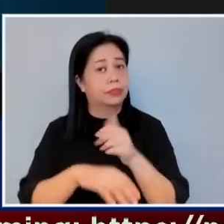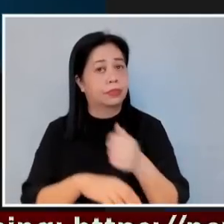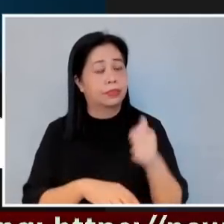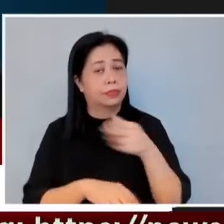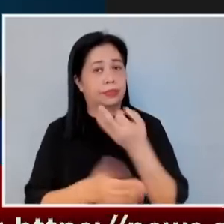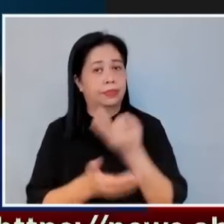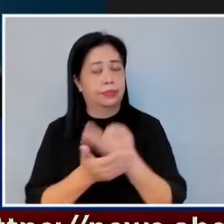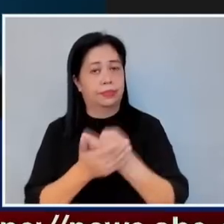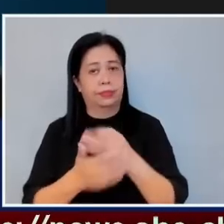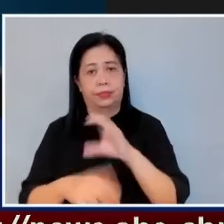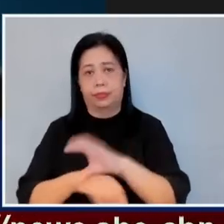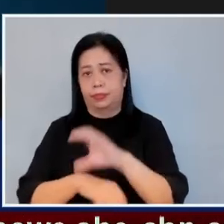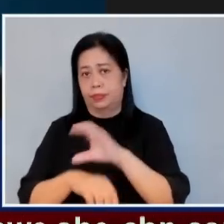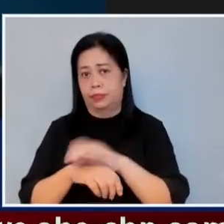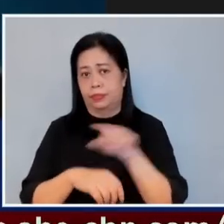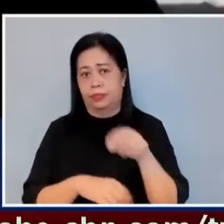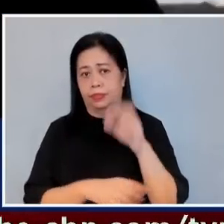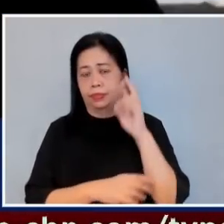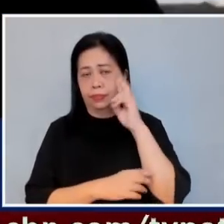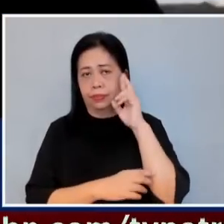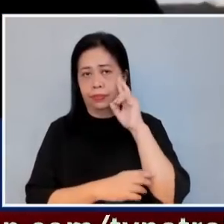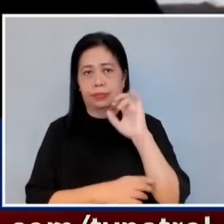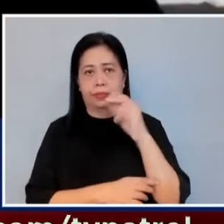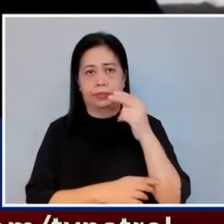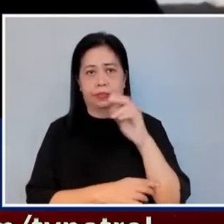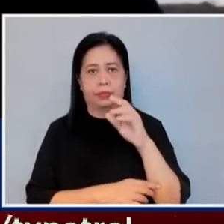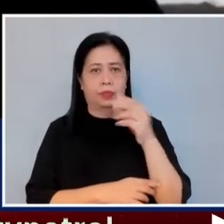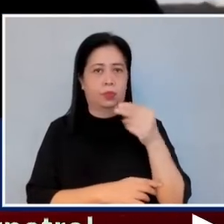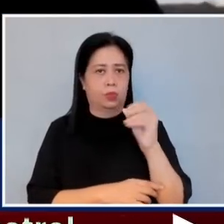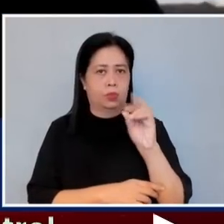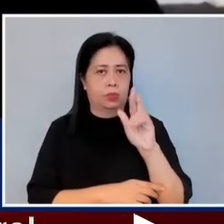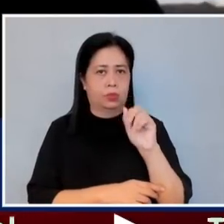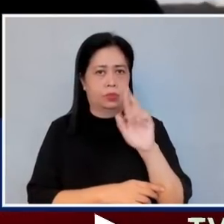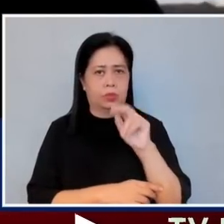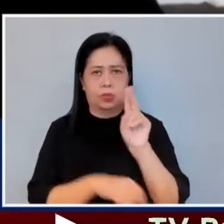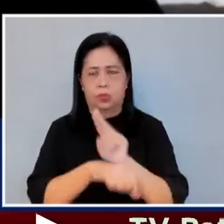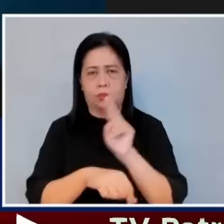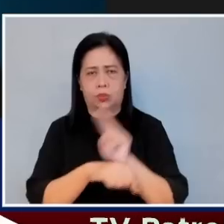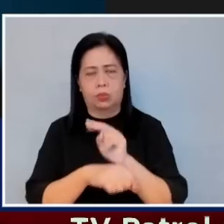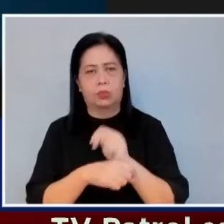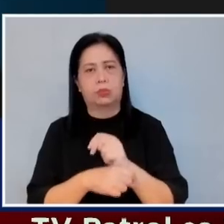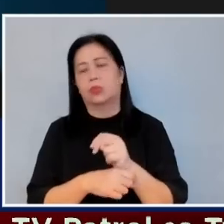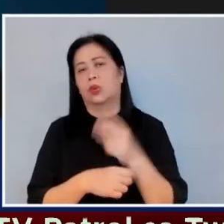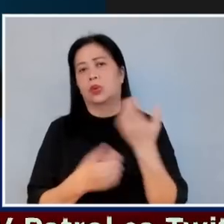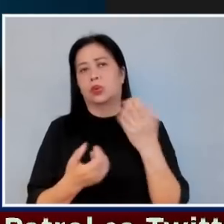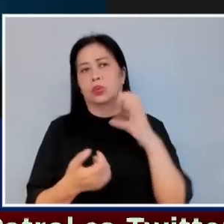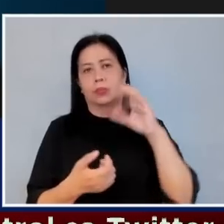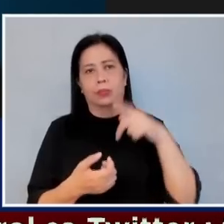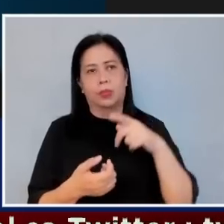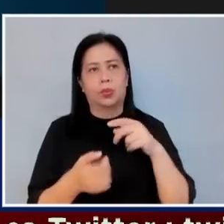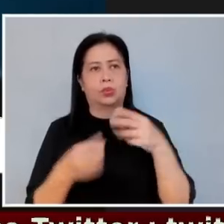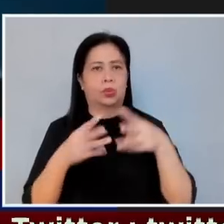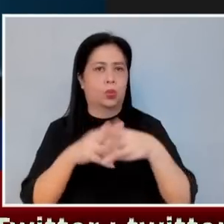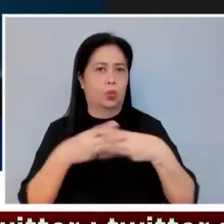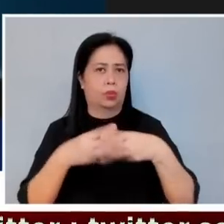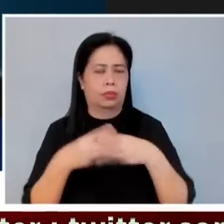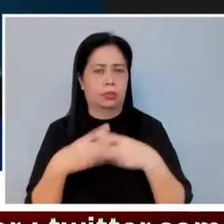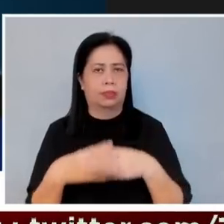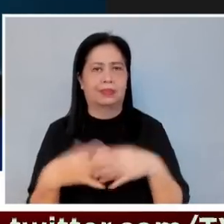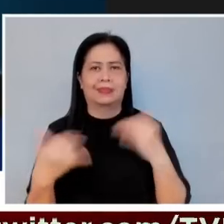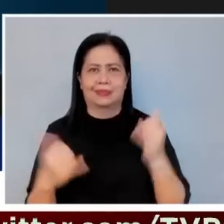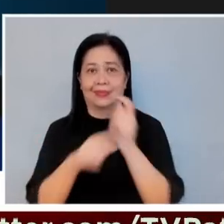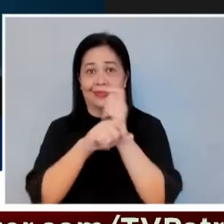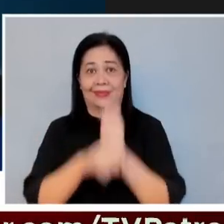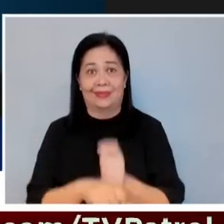financial consultant na si Richie Horario para sa mga gumagamit ng mga mobile wallet. Parang yung traditional way.